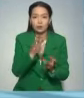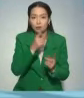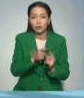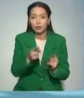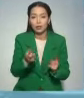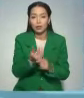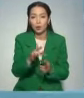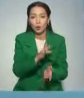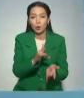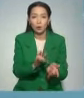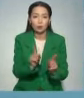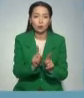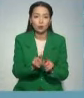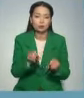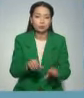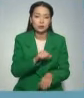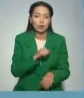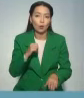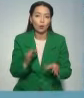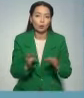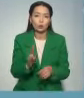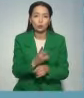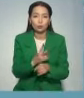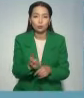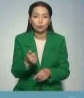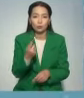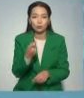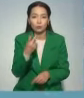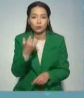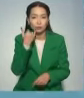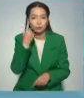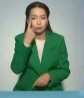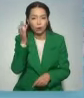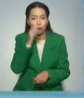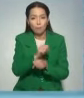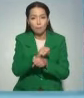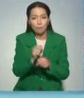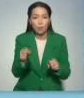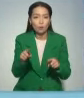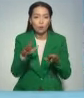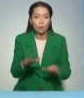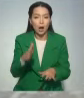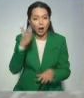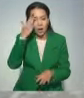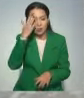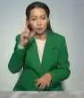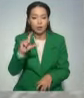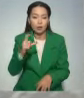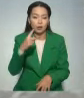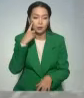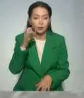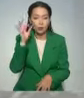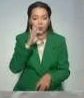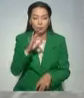горожане похоже решились на самосуд ночью на пульт 102 поступило сообщение о бомбе здание акимата Экибастуза сообщение